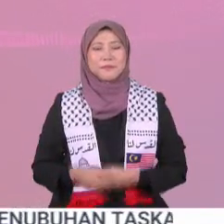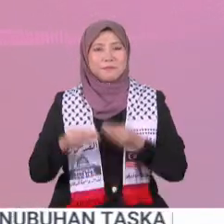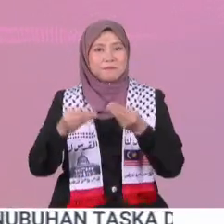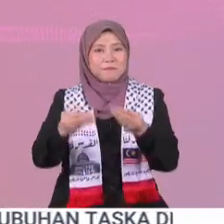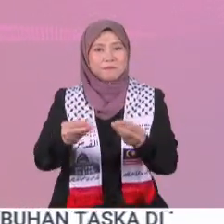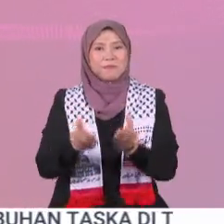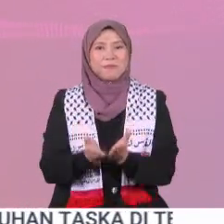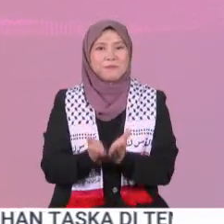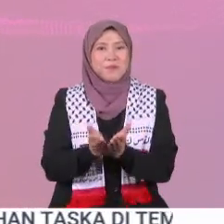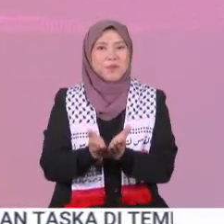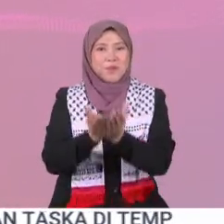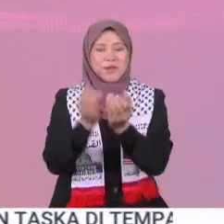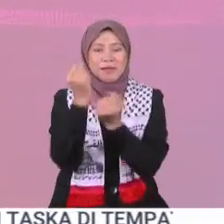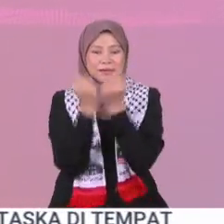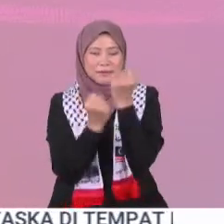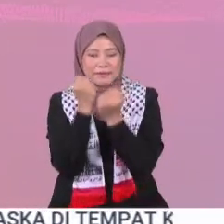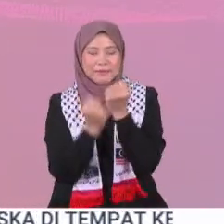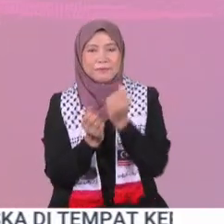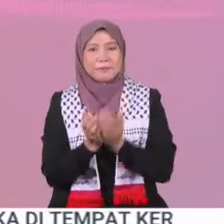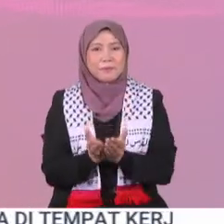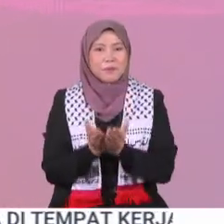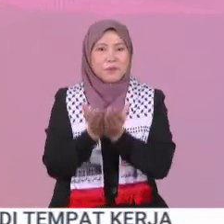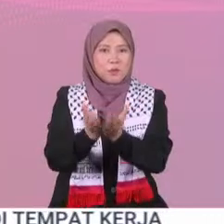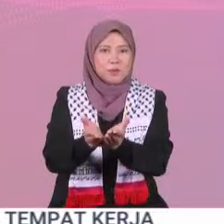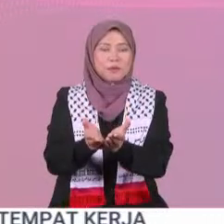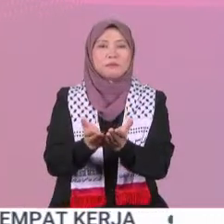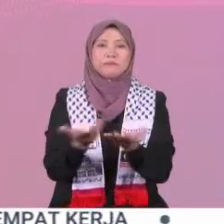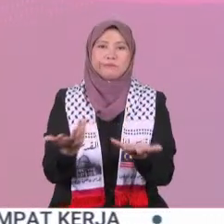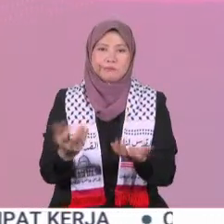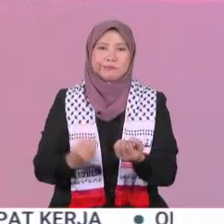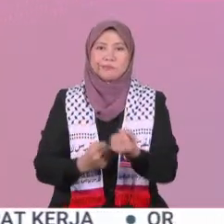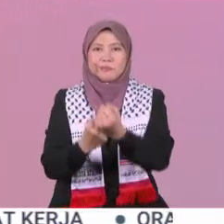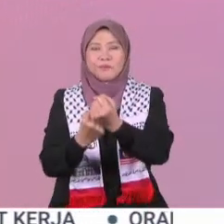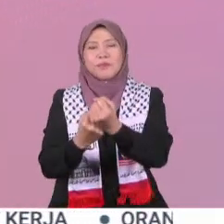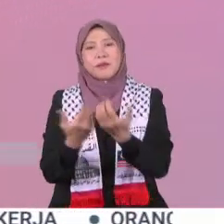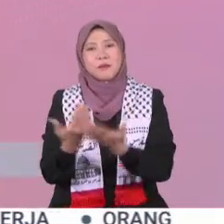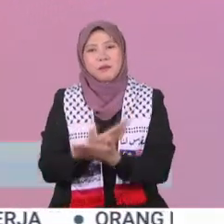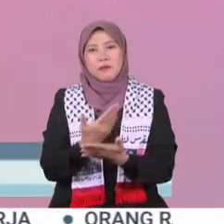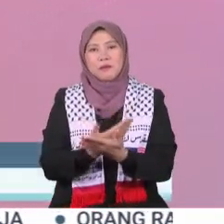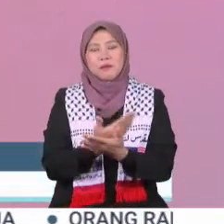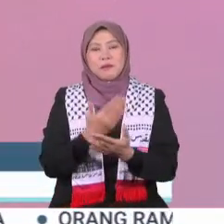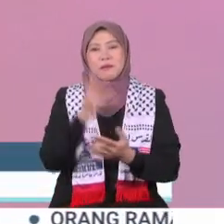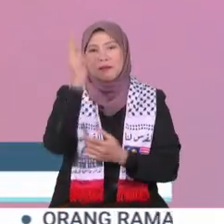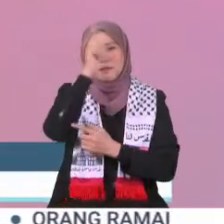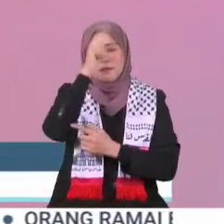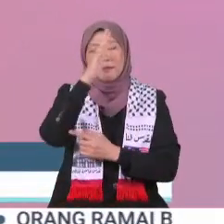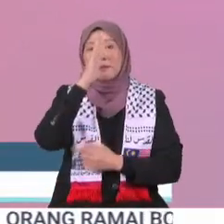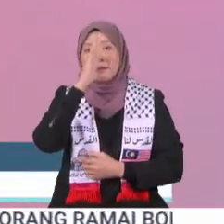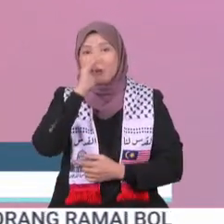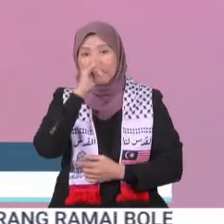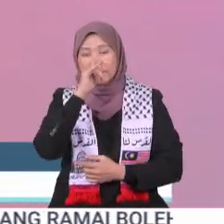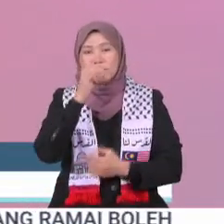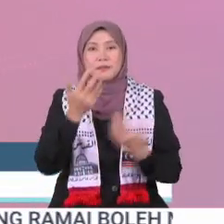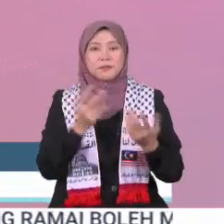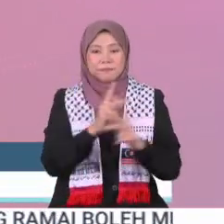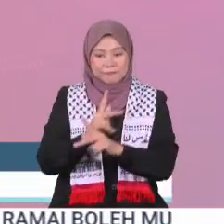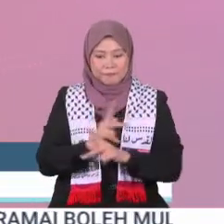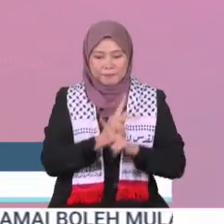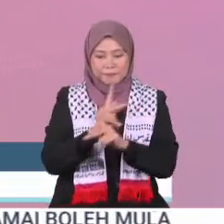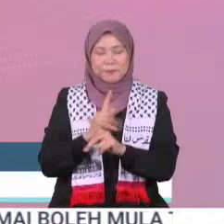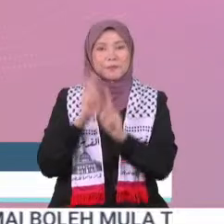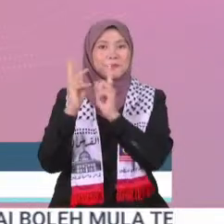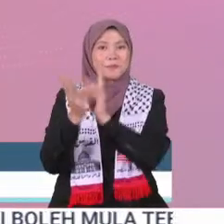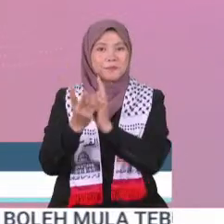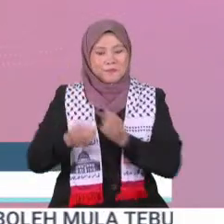Pemberian bot dan enjin bot dengan kapasiti lebih besar antara inisiatif baharu dirangka Kerajaan Melaka untuk pelihara